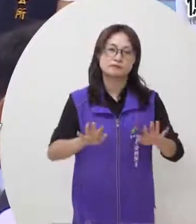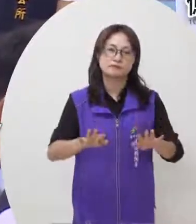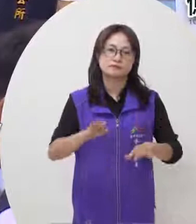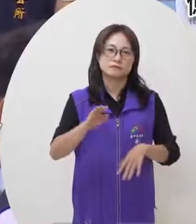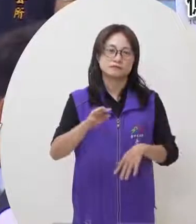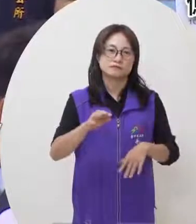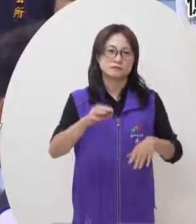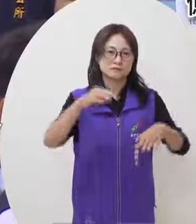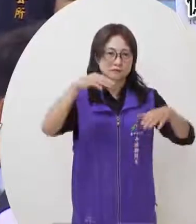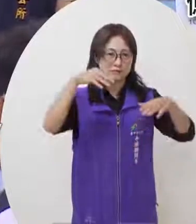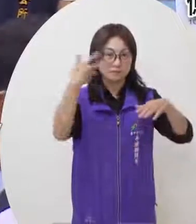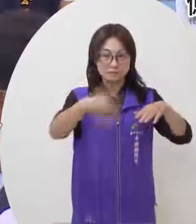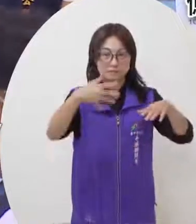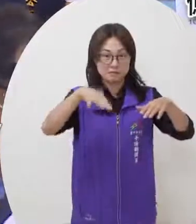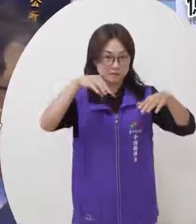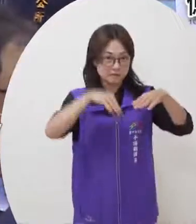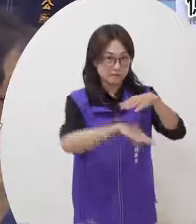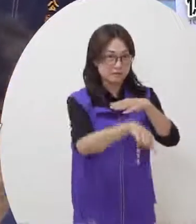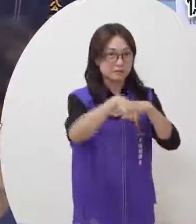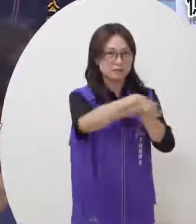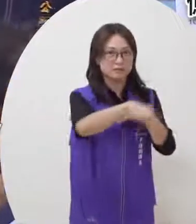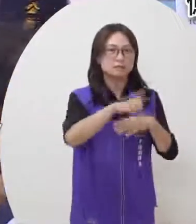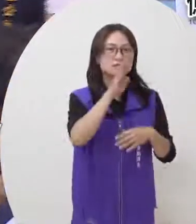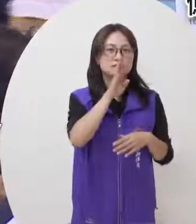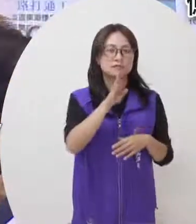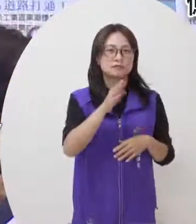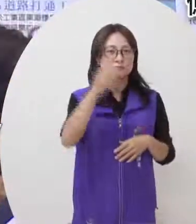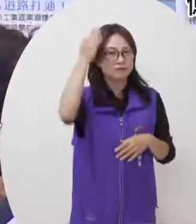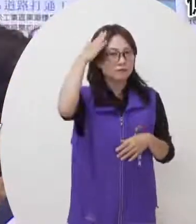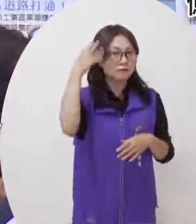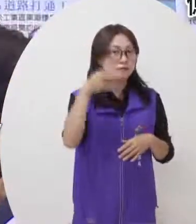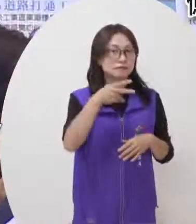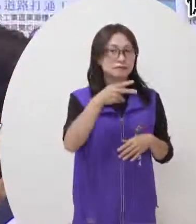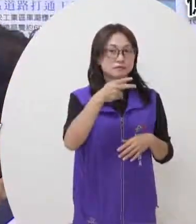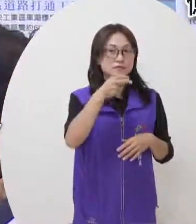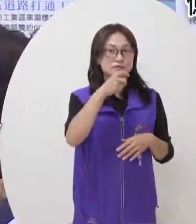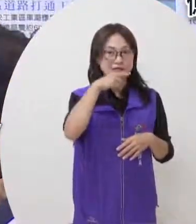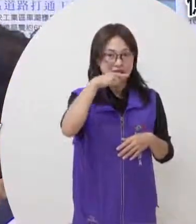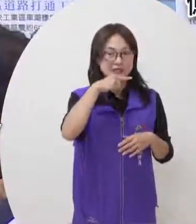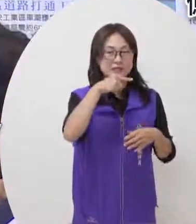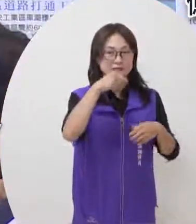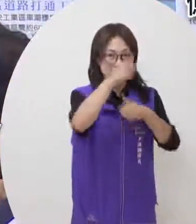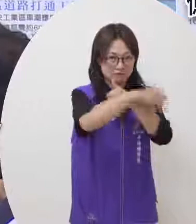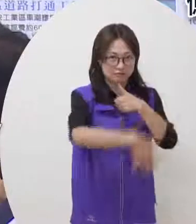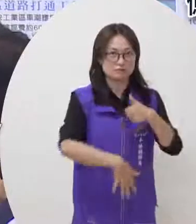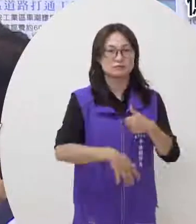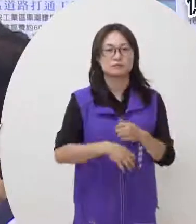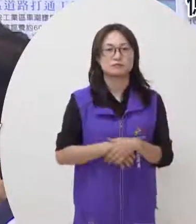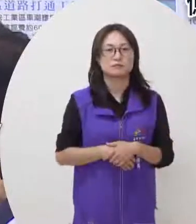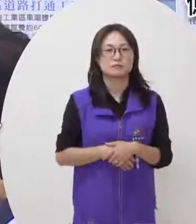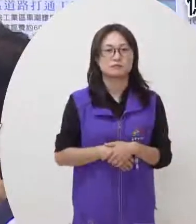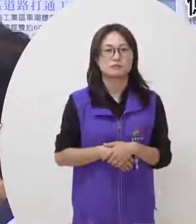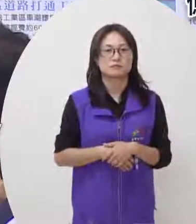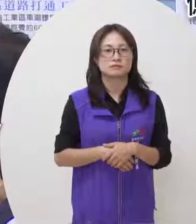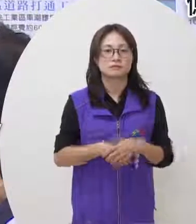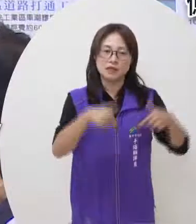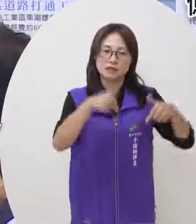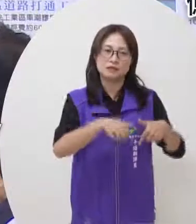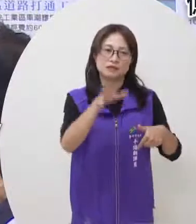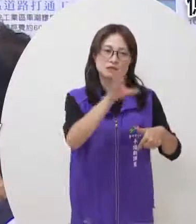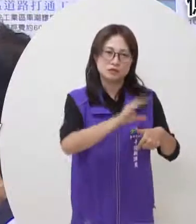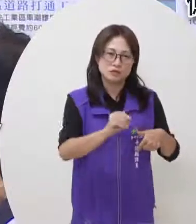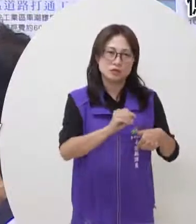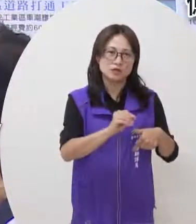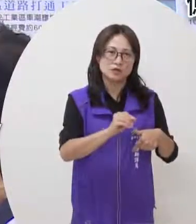为福田系统它还有余裕可以来处理这个污水，所以简单的讲，西屯区从文心